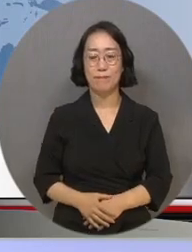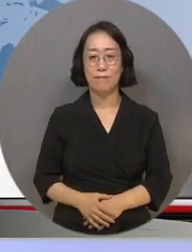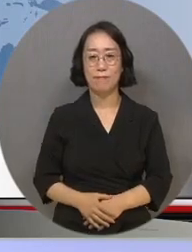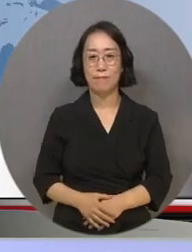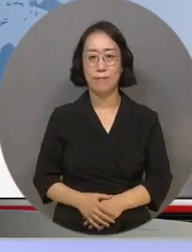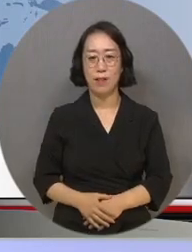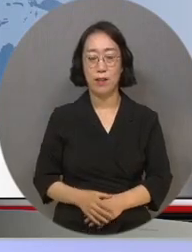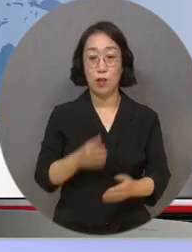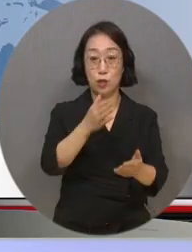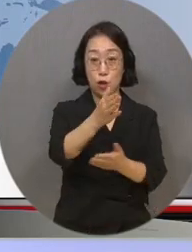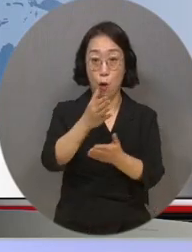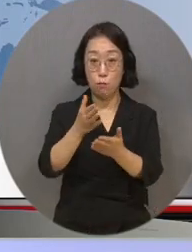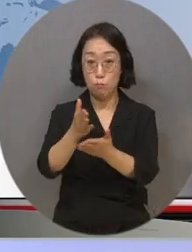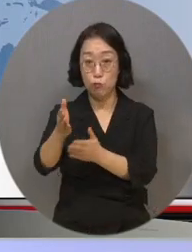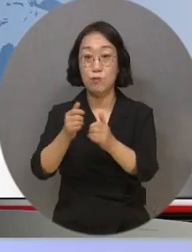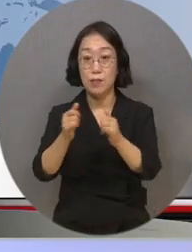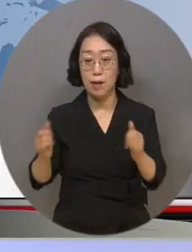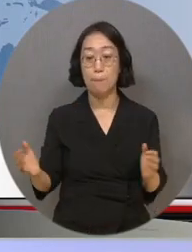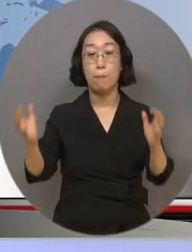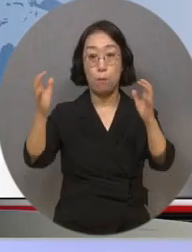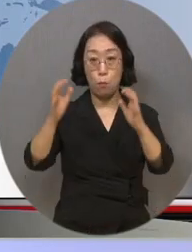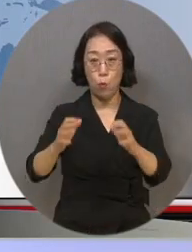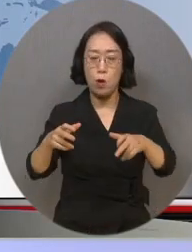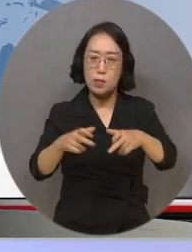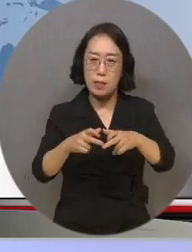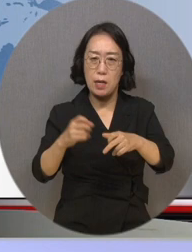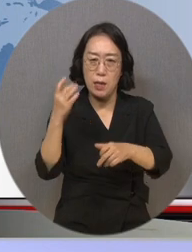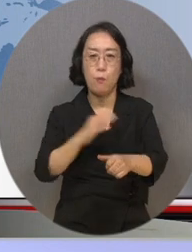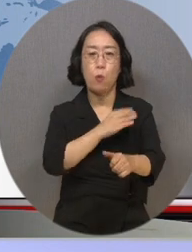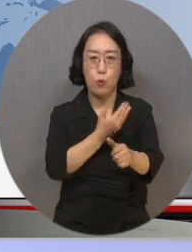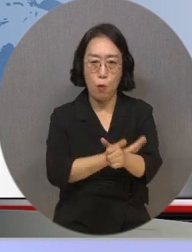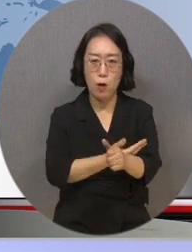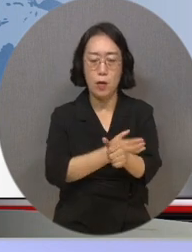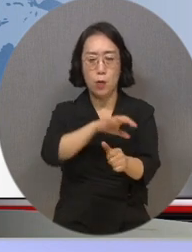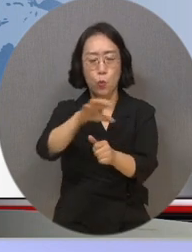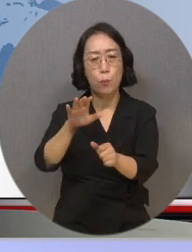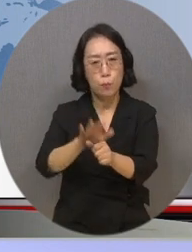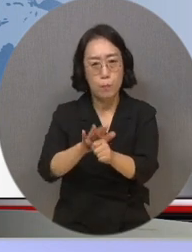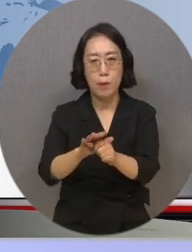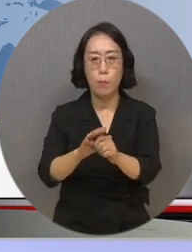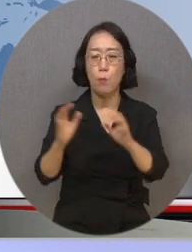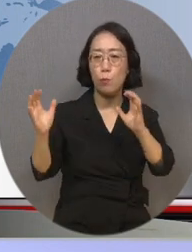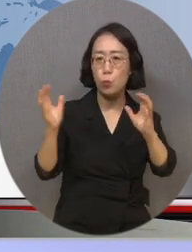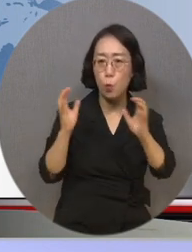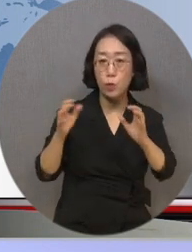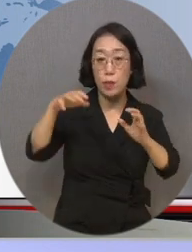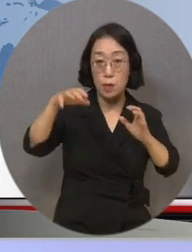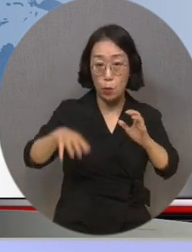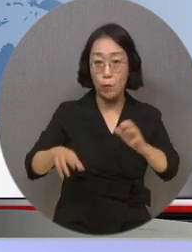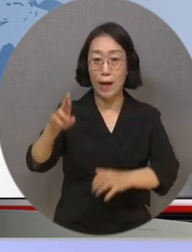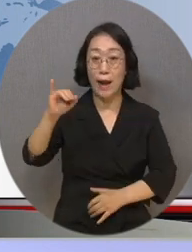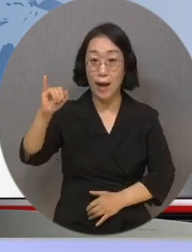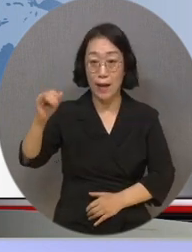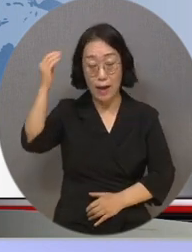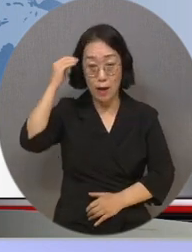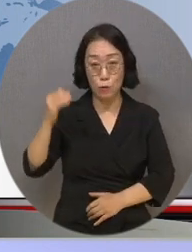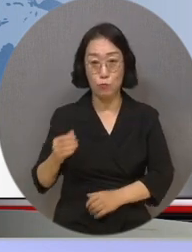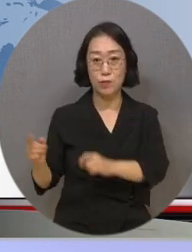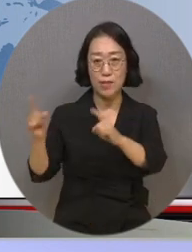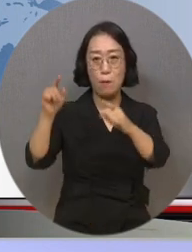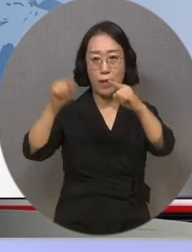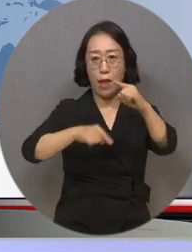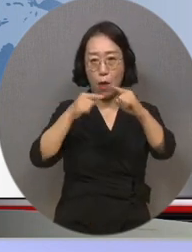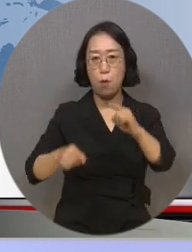각계각층의 전문가들이 한자리에 모여 장애인의 기본권 보장을 논의하는 제52회 RI코리아 재활대회가